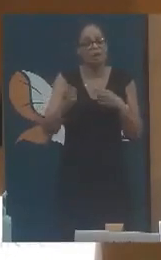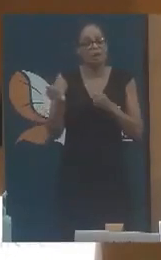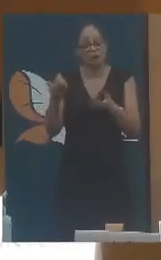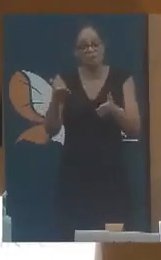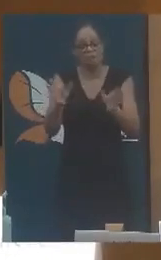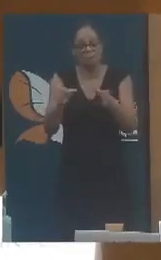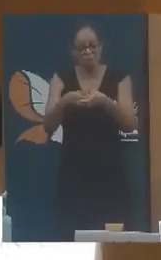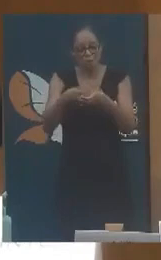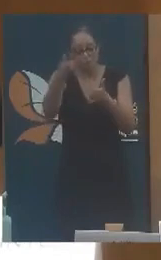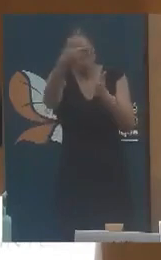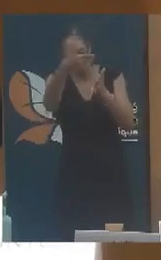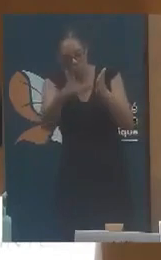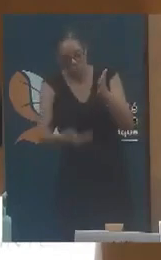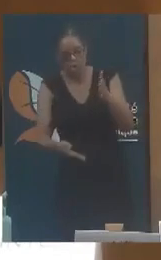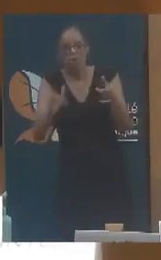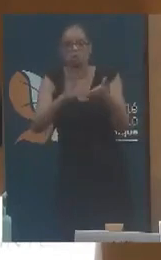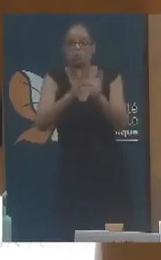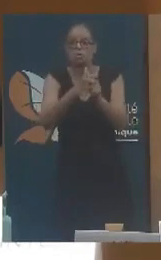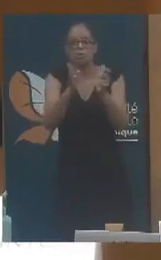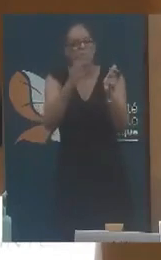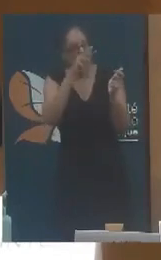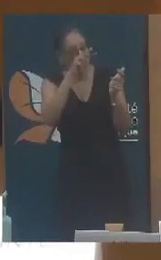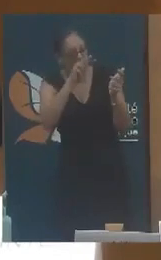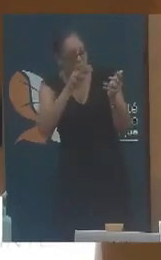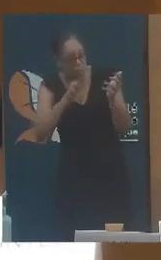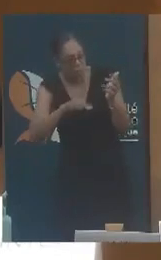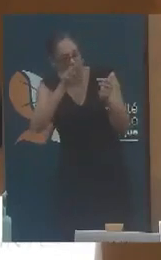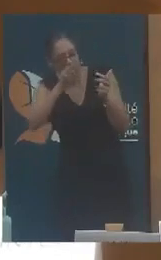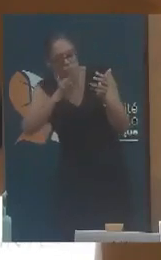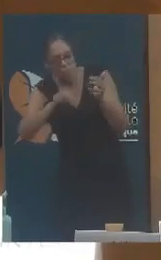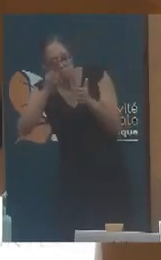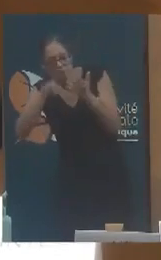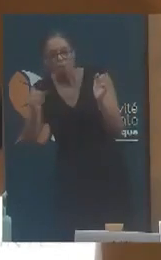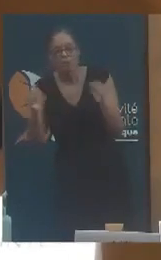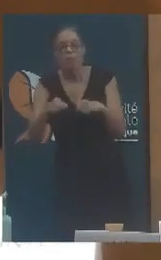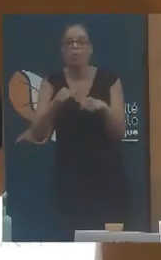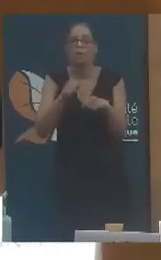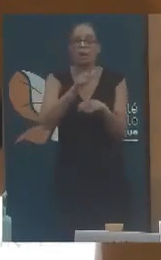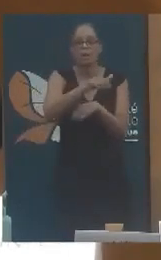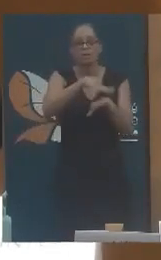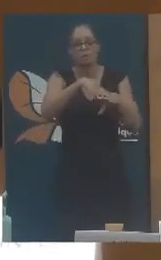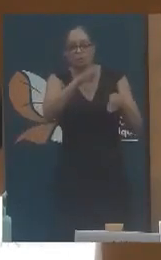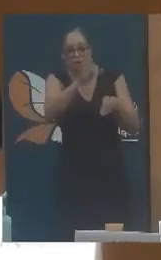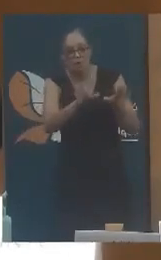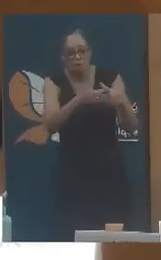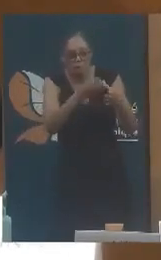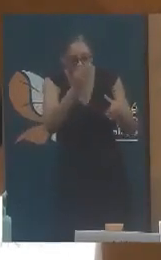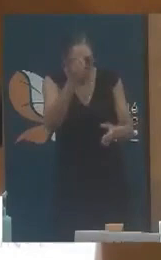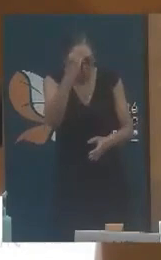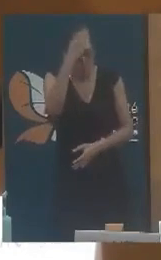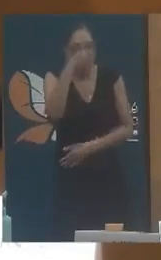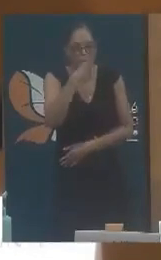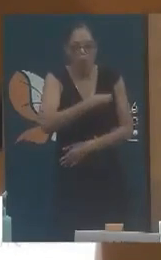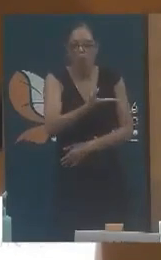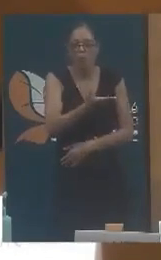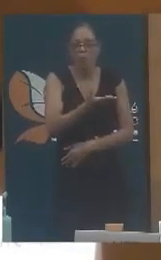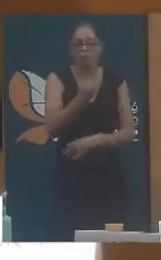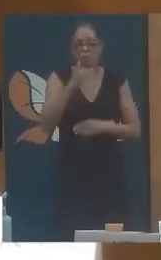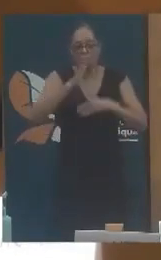qu'ensuite le tissu économique, les entreprises, trouvent sur place des personnes formées dans les métiers en